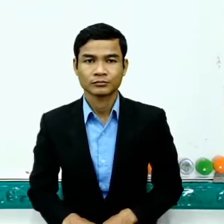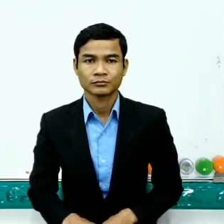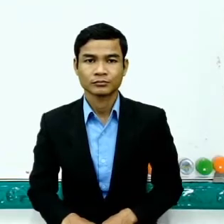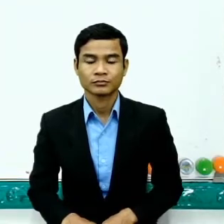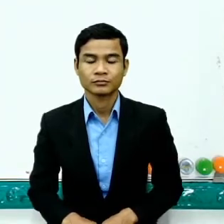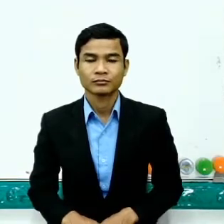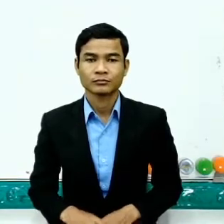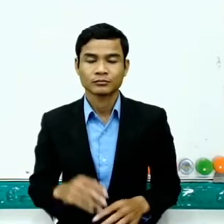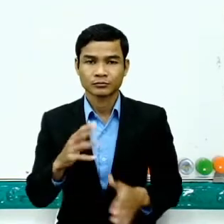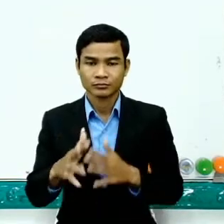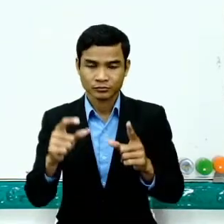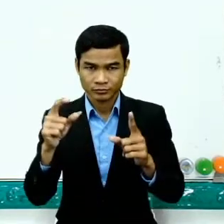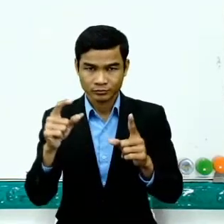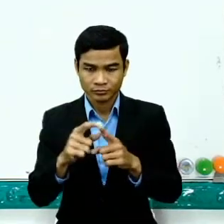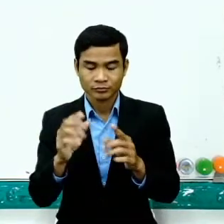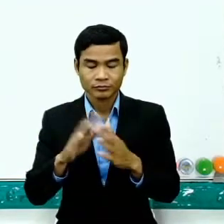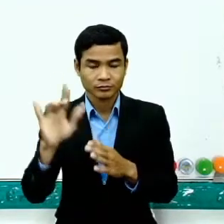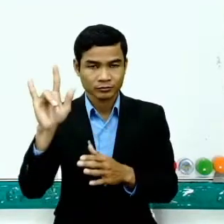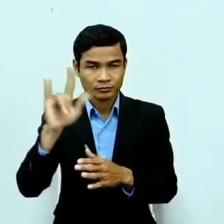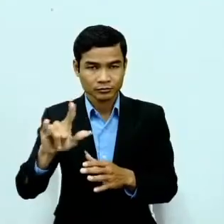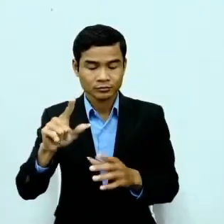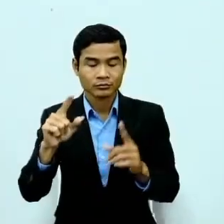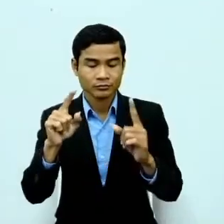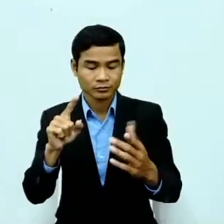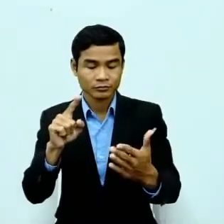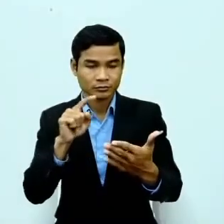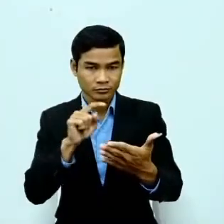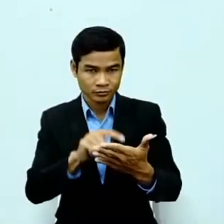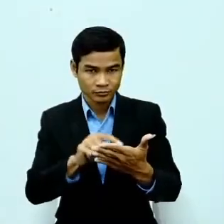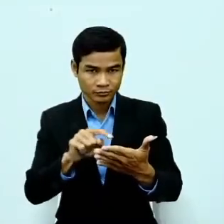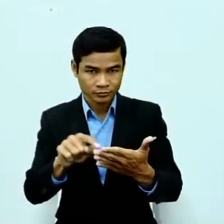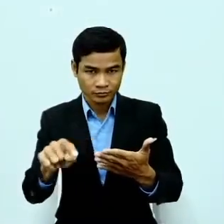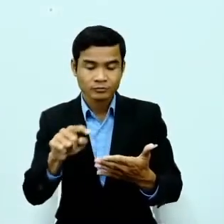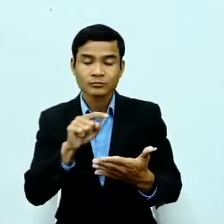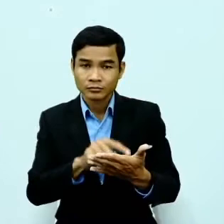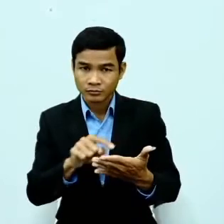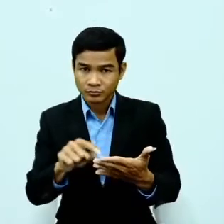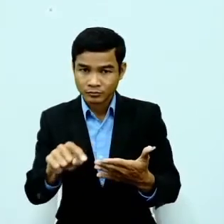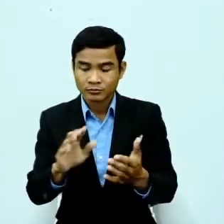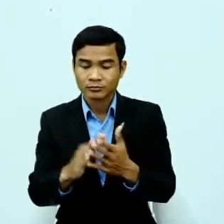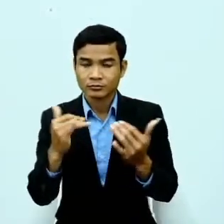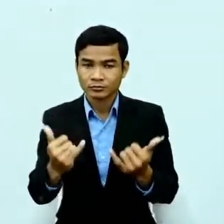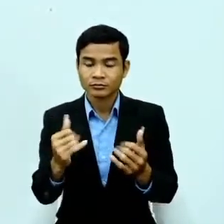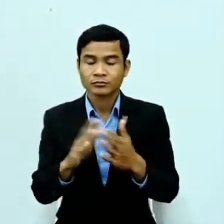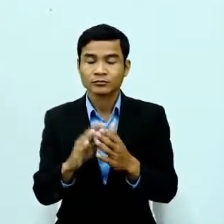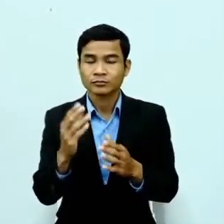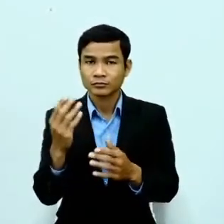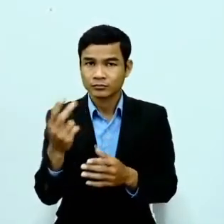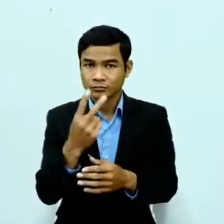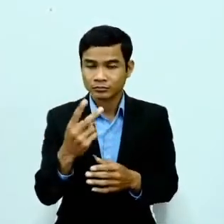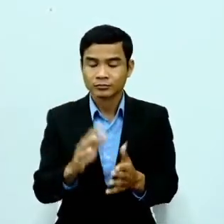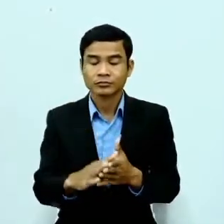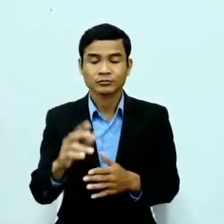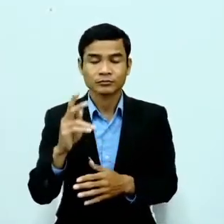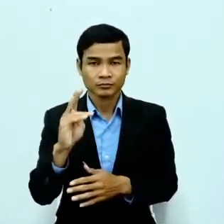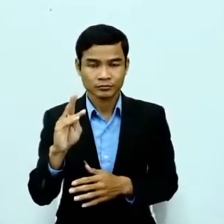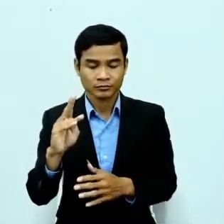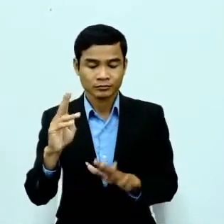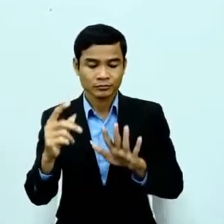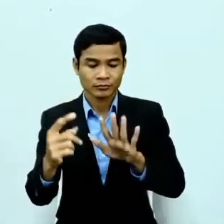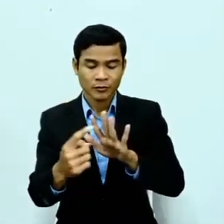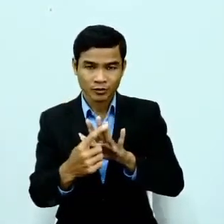chà hình dân kè ăn biết cư dương pra chung ổ đáy chung ổ ở trong trăm tù ở xó con mưu mộc nè cụ án lò